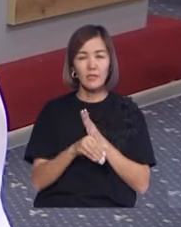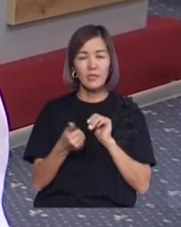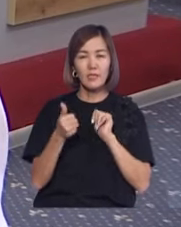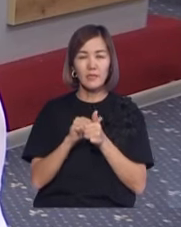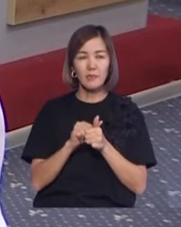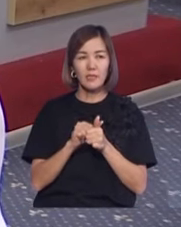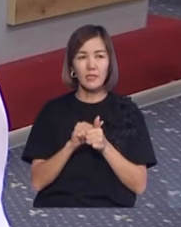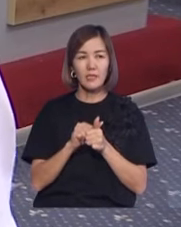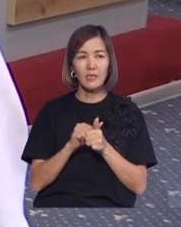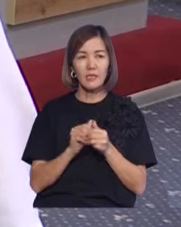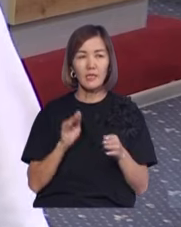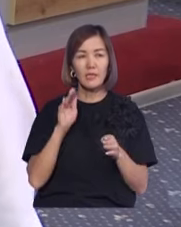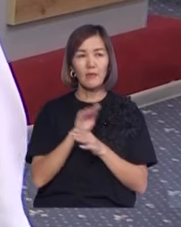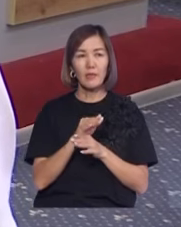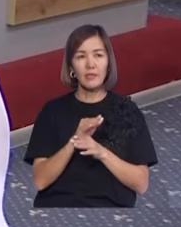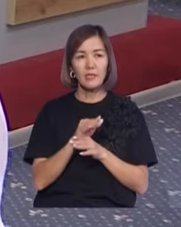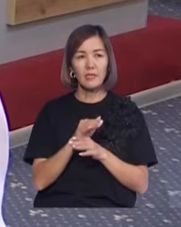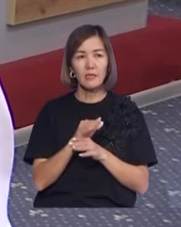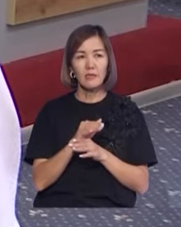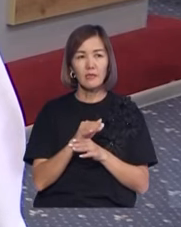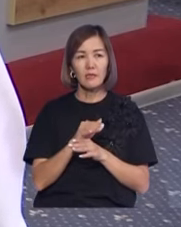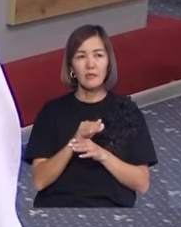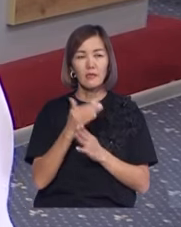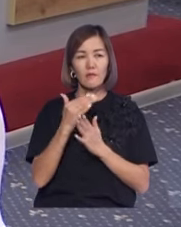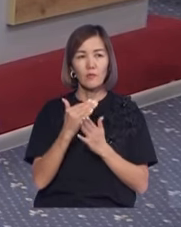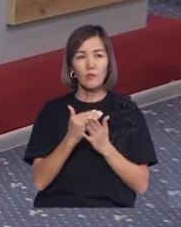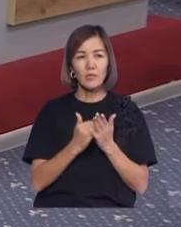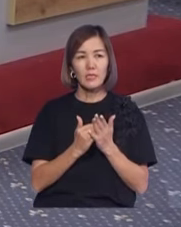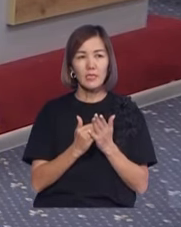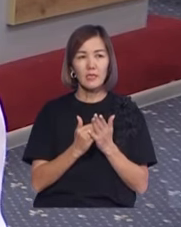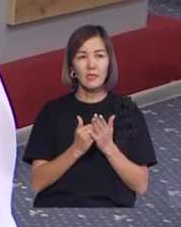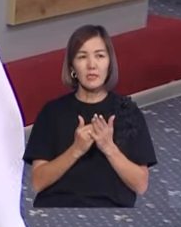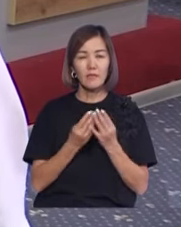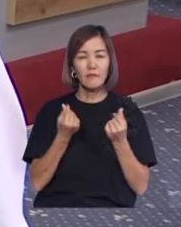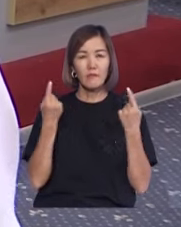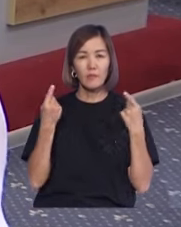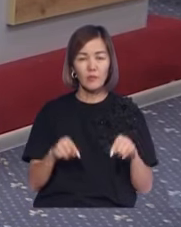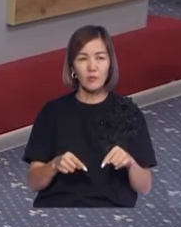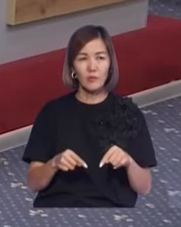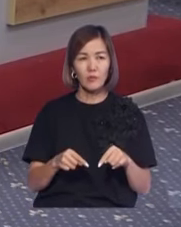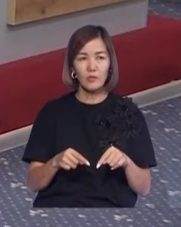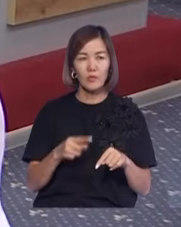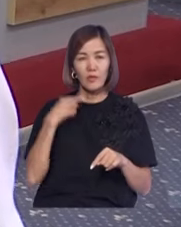изменений и дополнений в ряд законов, в том числе в закон о банкротстве физических лиц